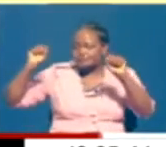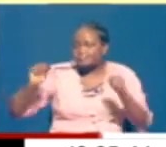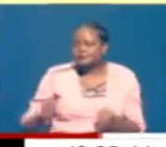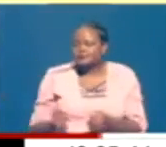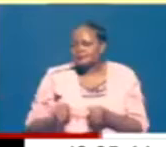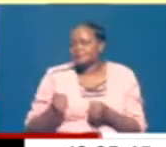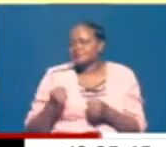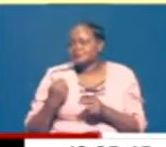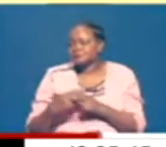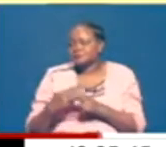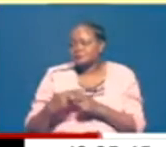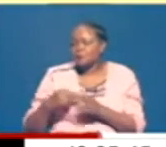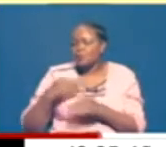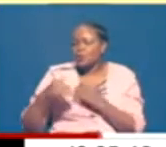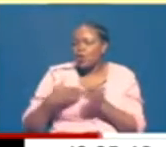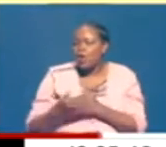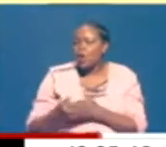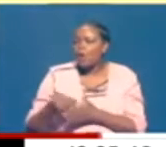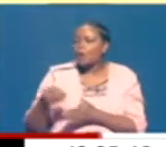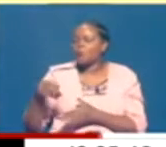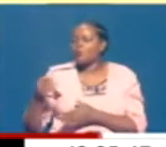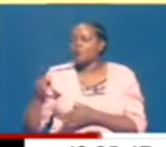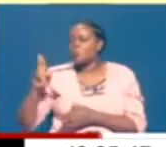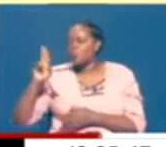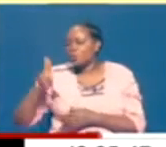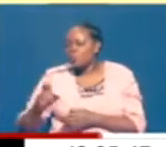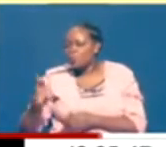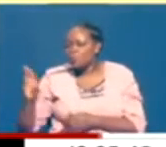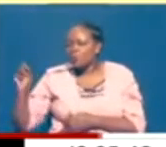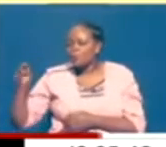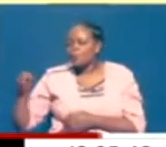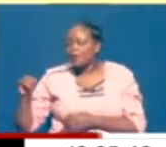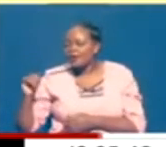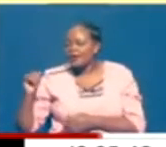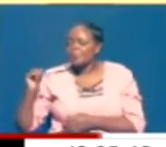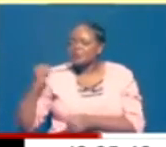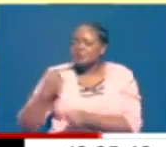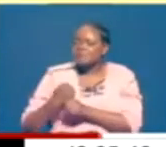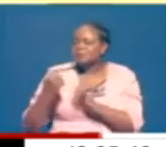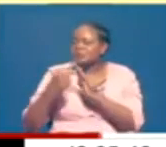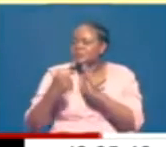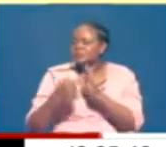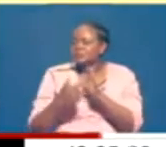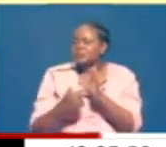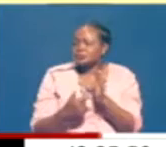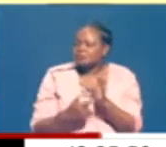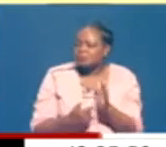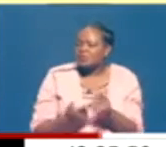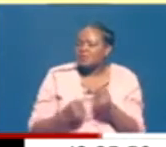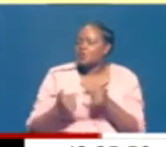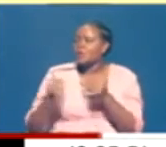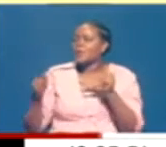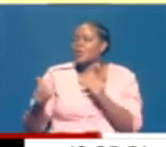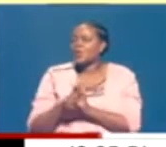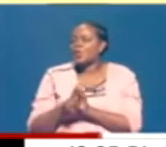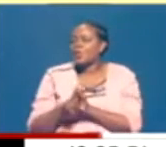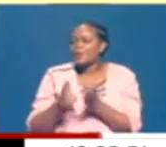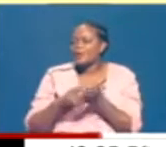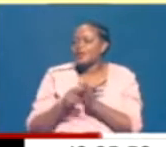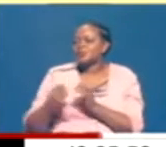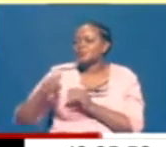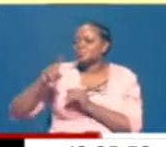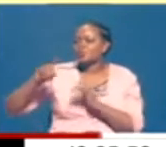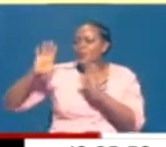kimuita jina zake zote, Mwigai, Uhuru Kenyatta alifanya hii na alifanya hii na kafanya hii kinyume cha sheria. So swali muhimu